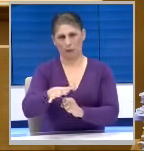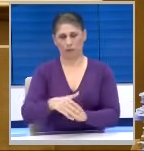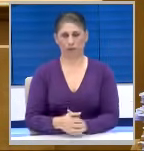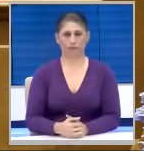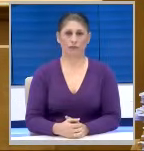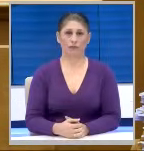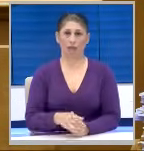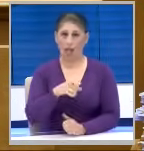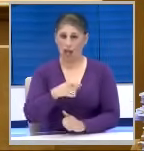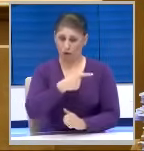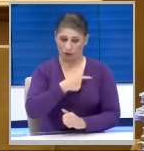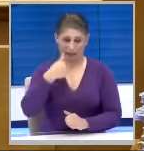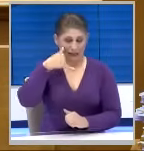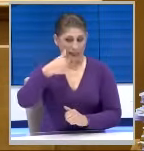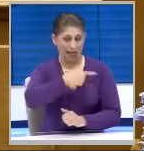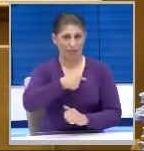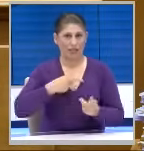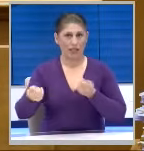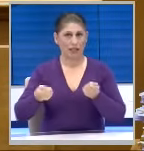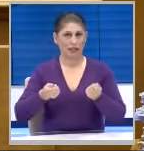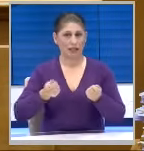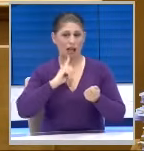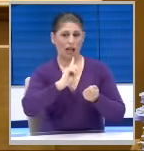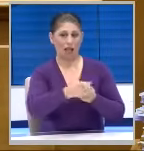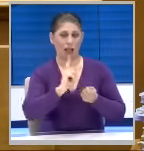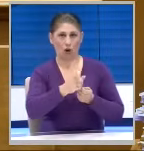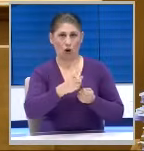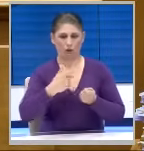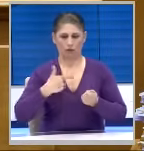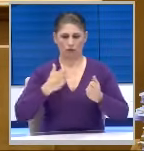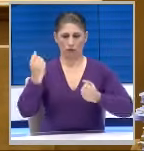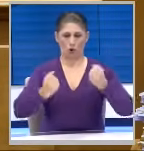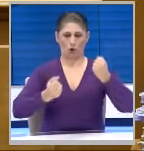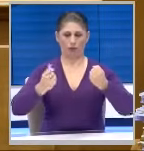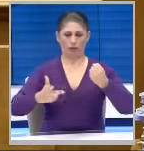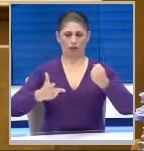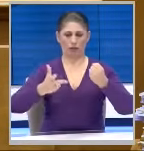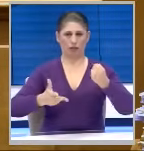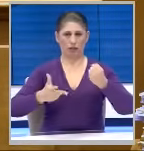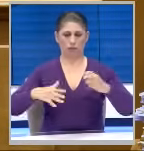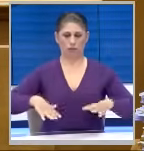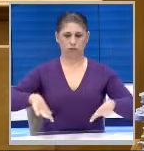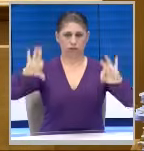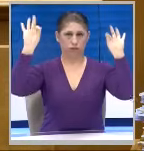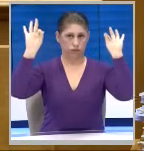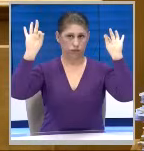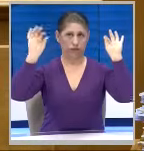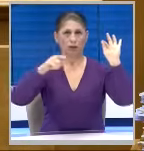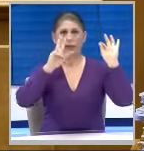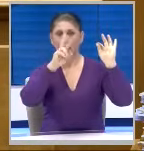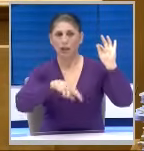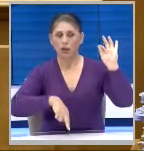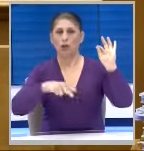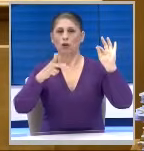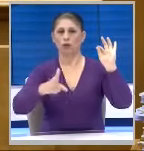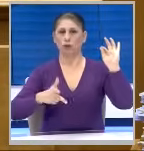όσο αυτό λειτουργούσε οι εντολές που δεχόμασταν ως μηχανοδηγοί για την αναχώρησή μας αφορούσαν την αναγνώριση από το